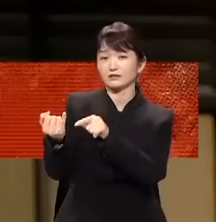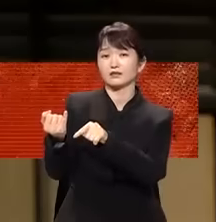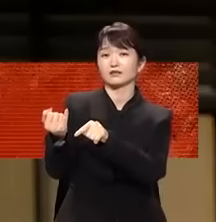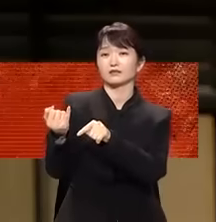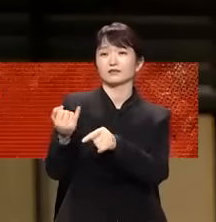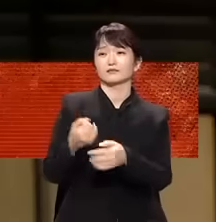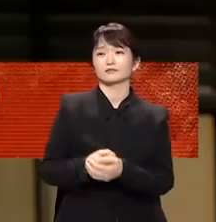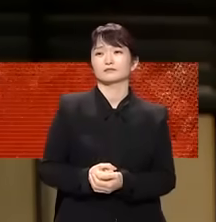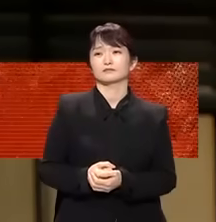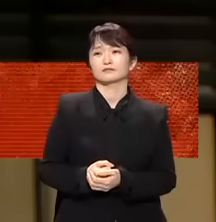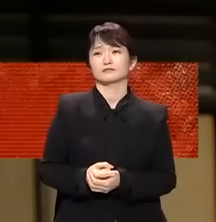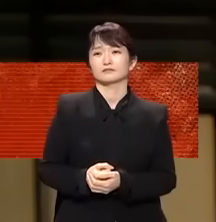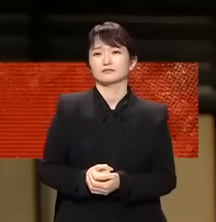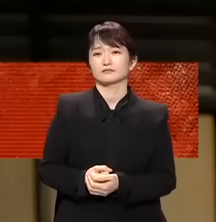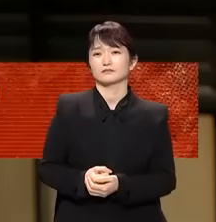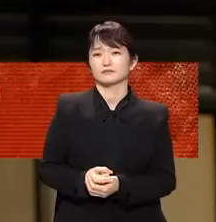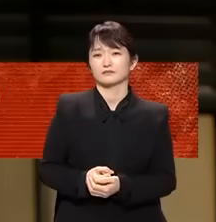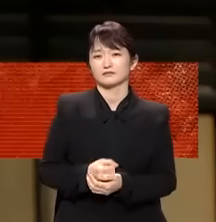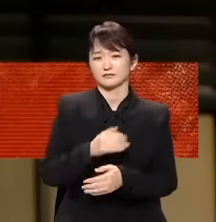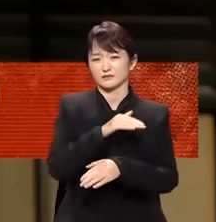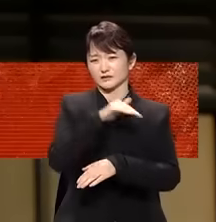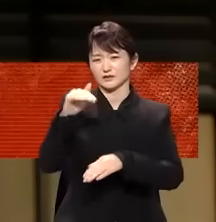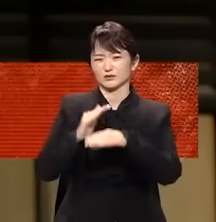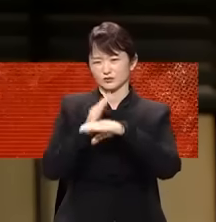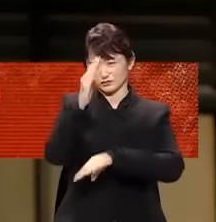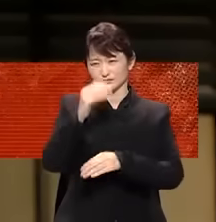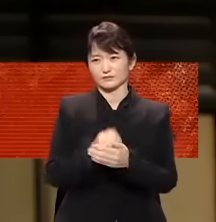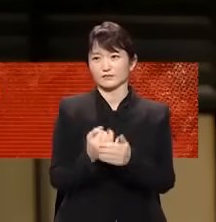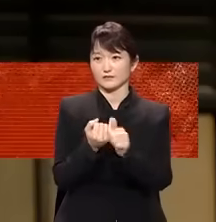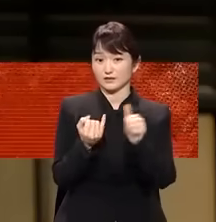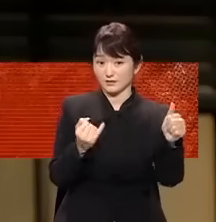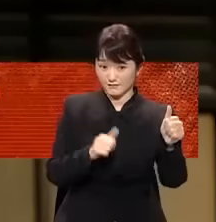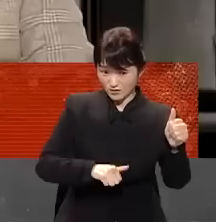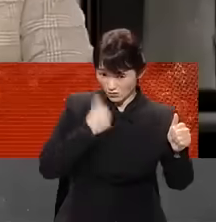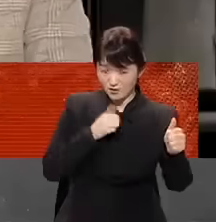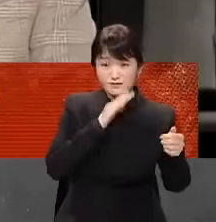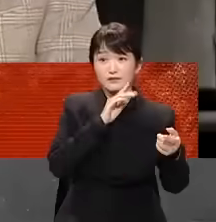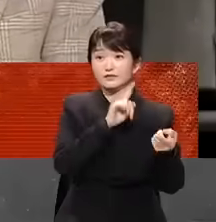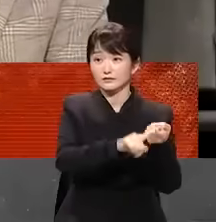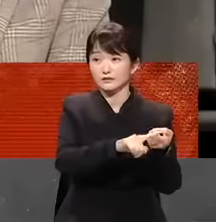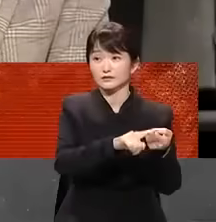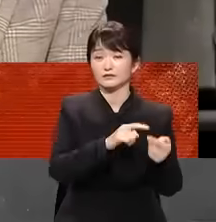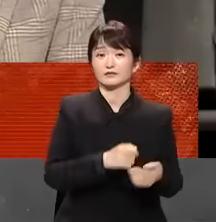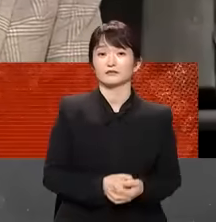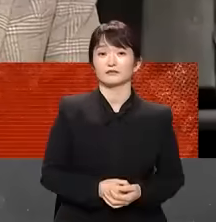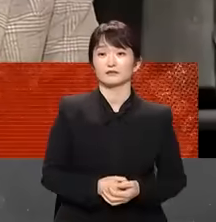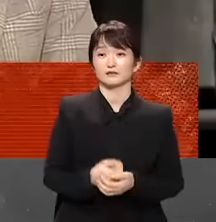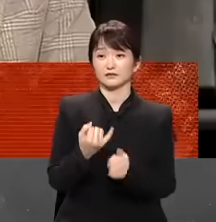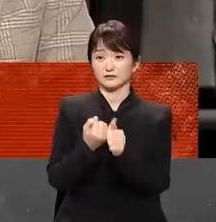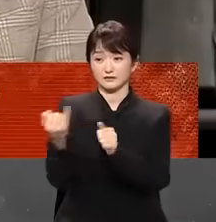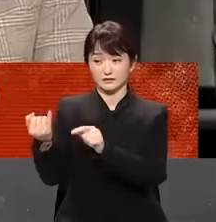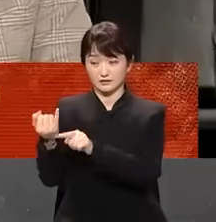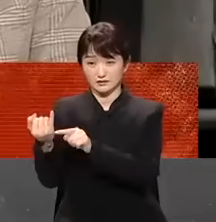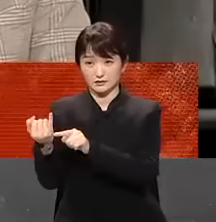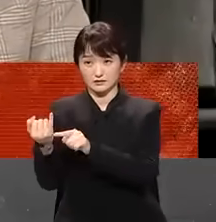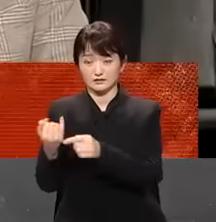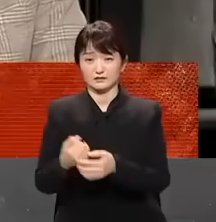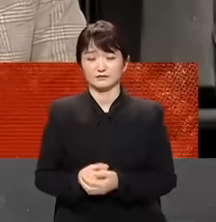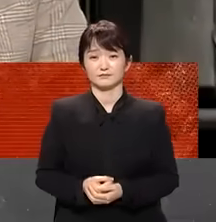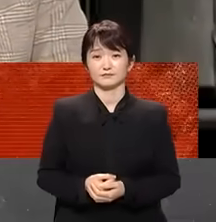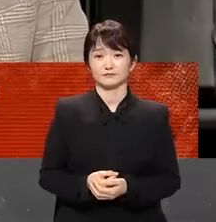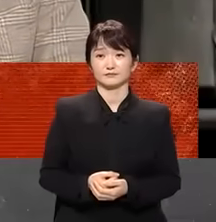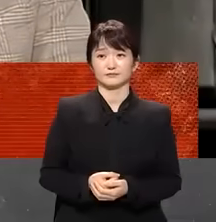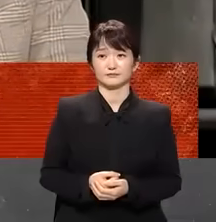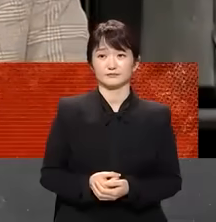그거는 돌을 넘어도 한참 넘은 거예요 아 그거는 남편이 화내는게 너무 당연한 일이고는 안 해도 정확하게 좀이 부분에